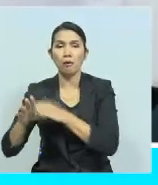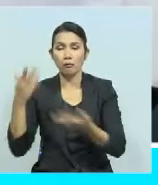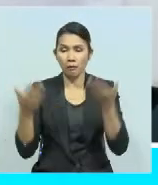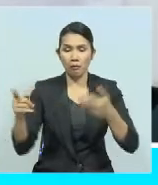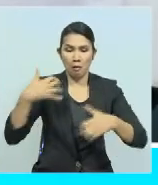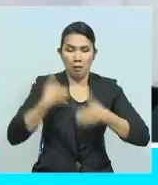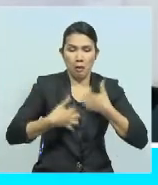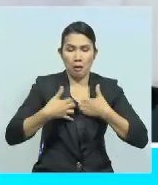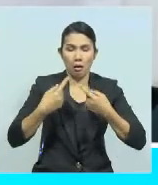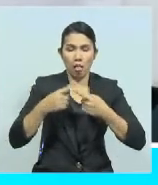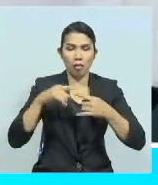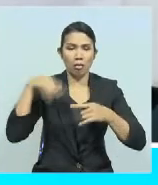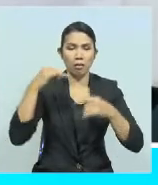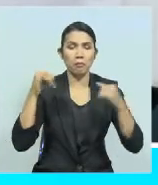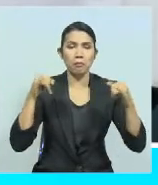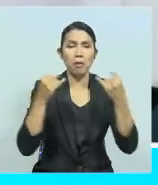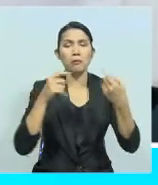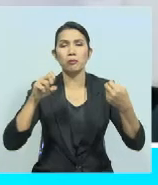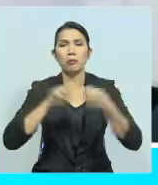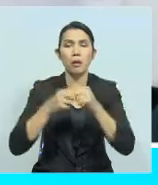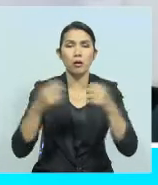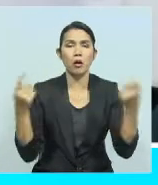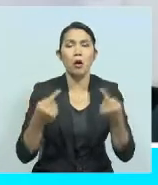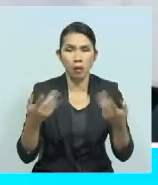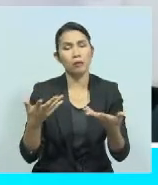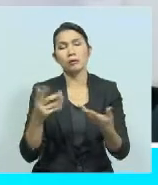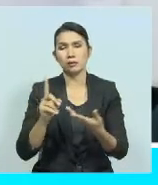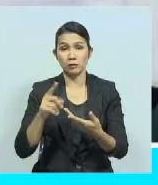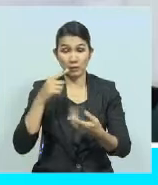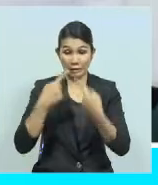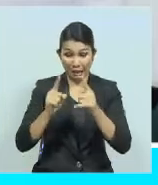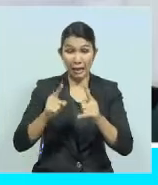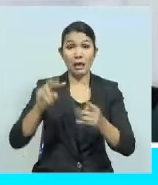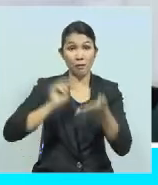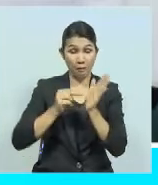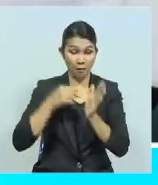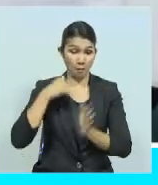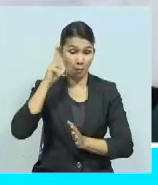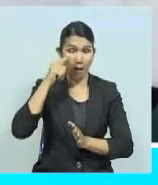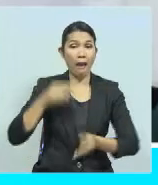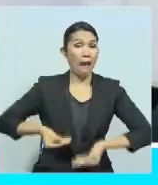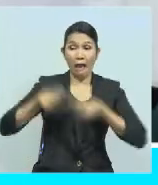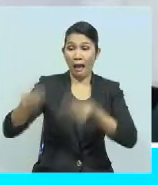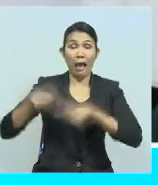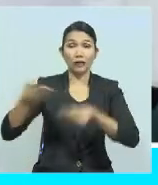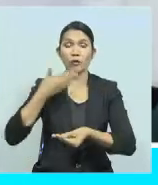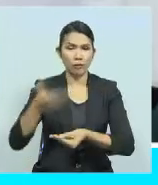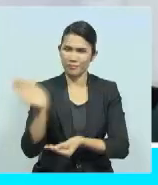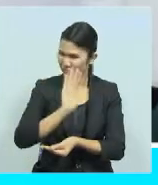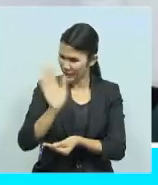ความสัมพันธ์มันไม่ดีแต่ว่าก็ไม่ใช่แปลว่าตามใจไปหมดมันก็มีลิมิตที่ผ่านการพูดคุยกันว่าเท่า